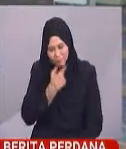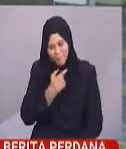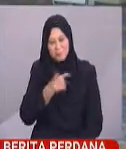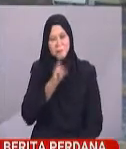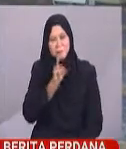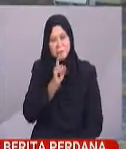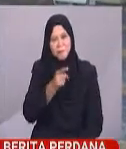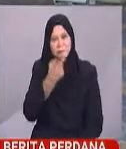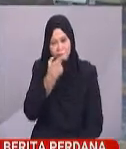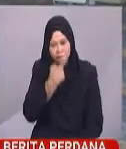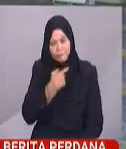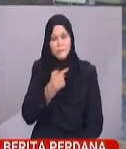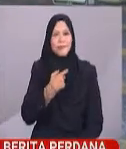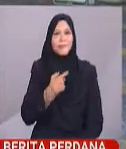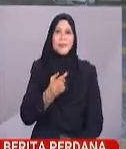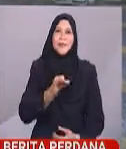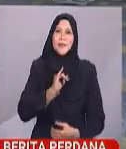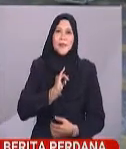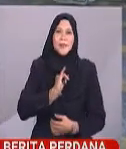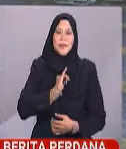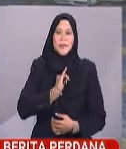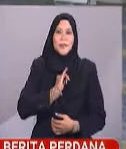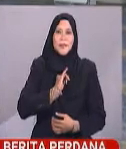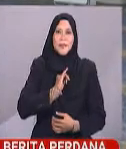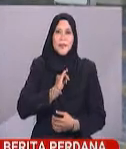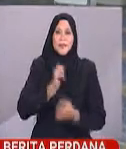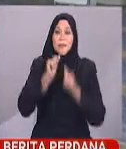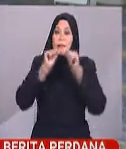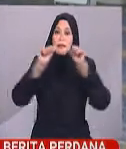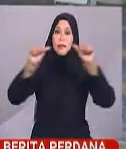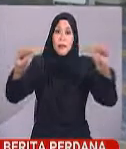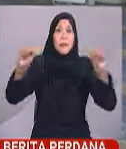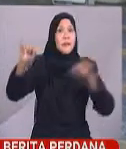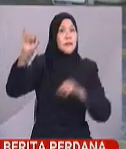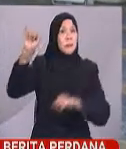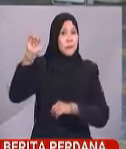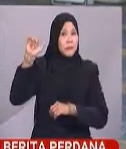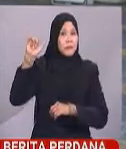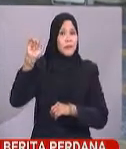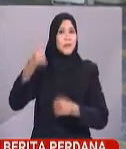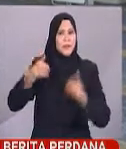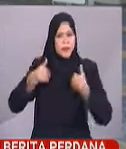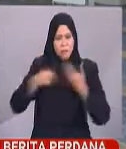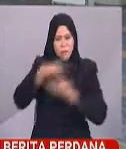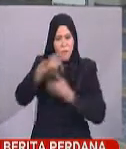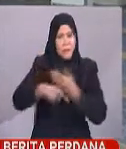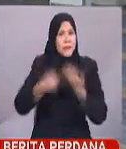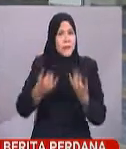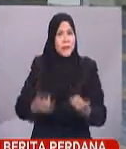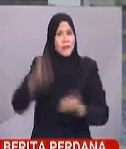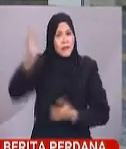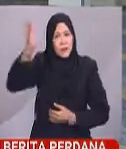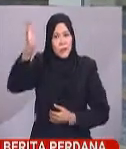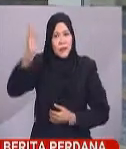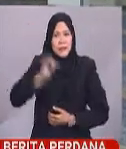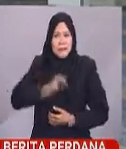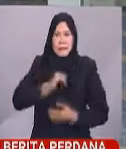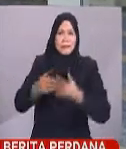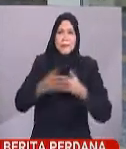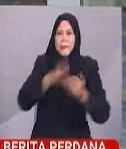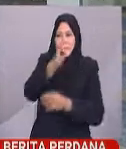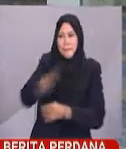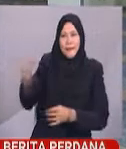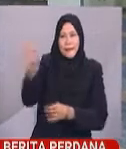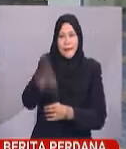Memang sedih sangat. Itu sebab saya bila dah diisytihar semalam, walaupun saya ada program hari ini, program kuliah saya batalkan